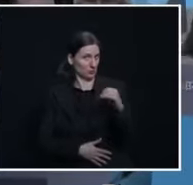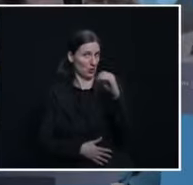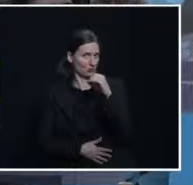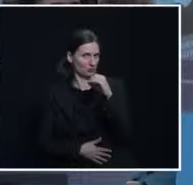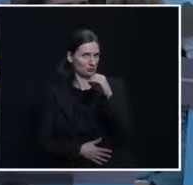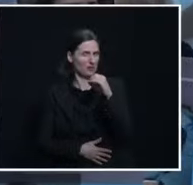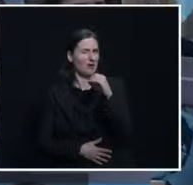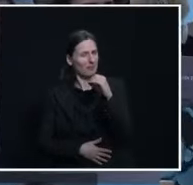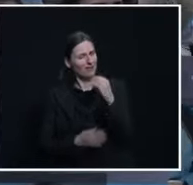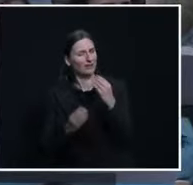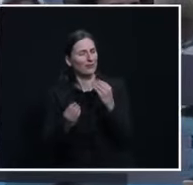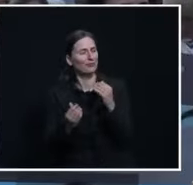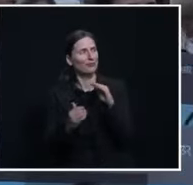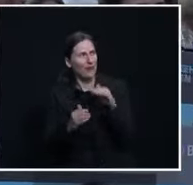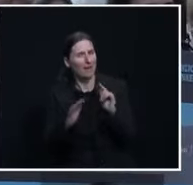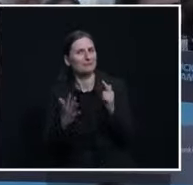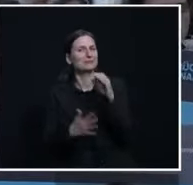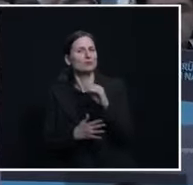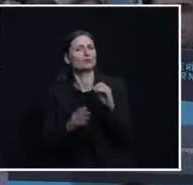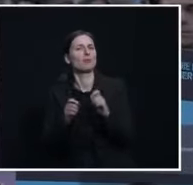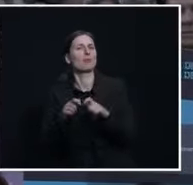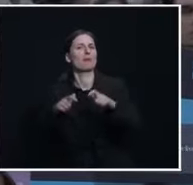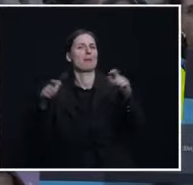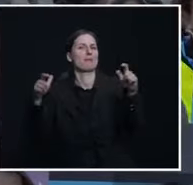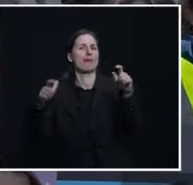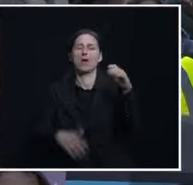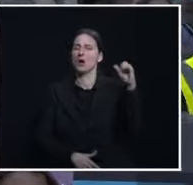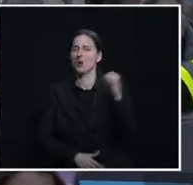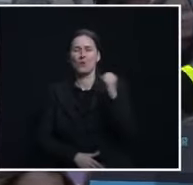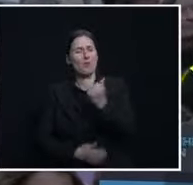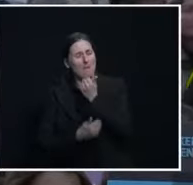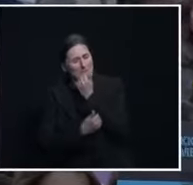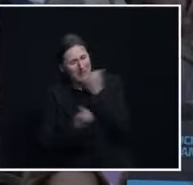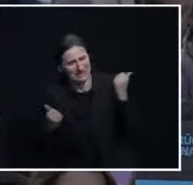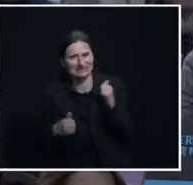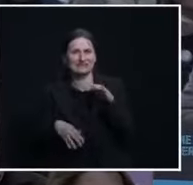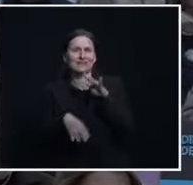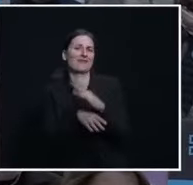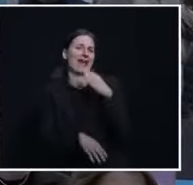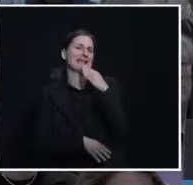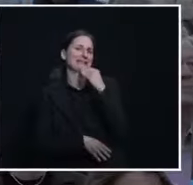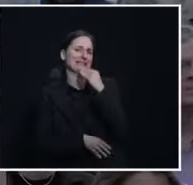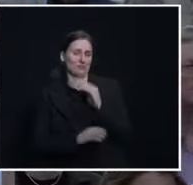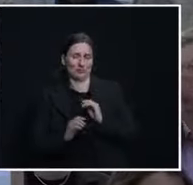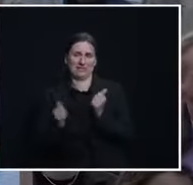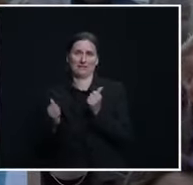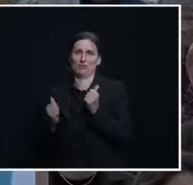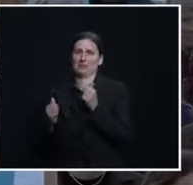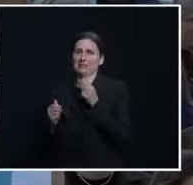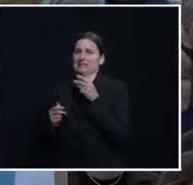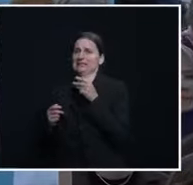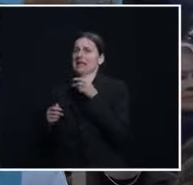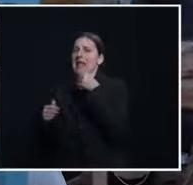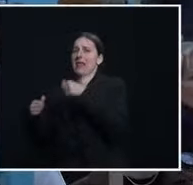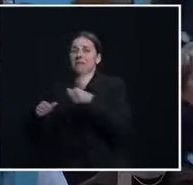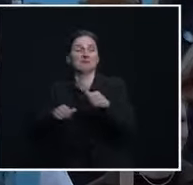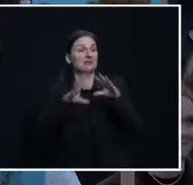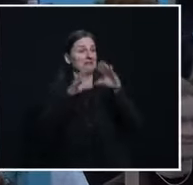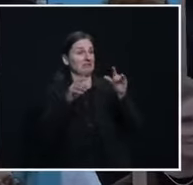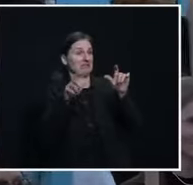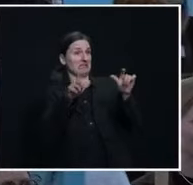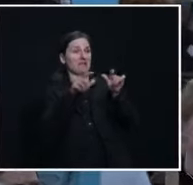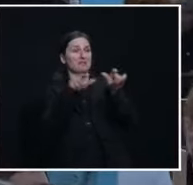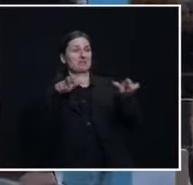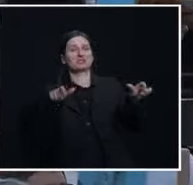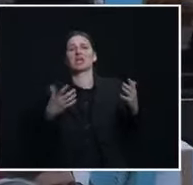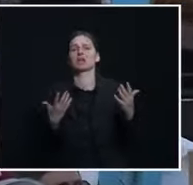aber vermehrt seit dem 7. Oktober einem massiven Antisemitismus ausgesetzt, der von der